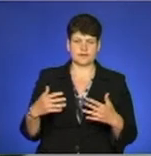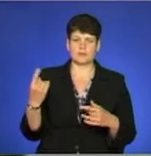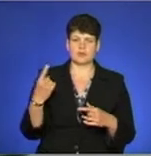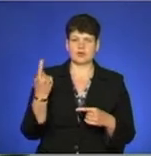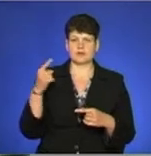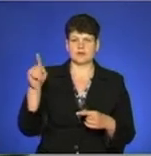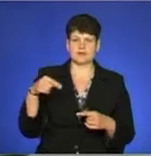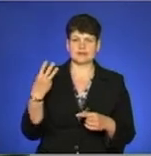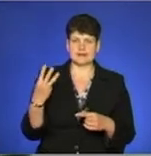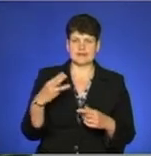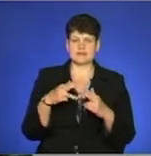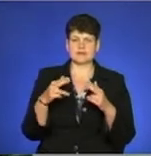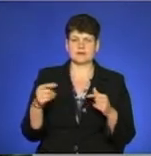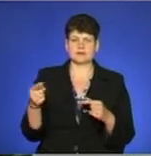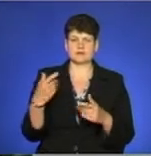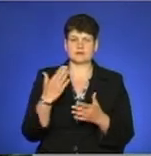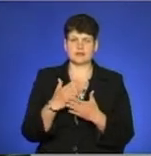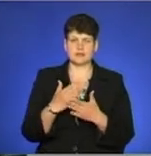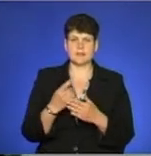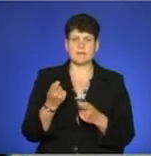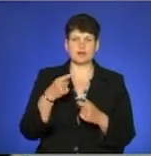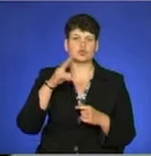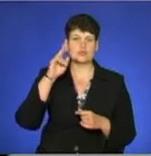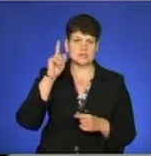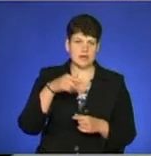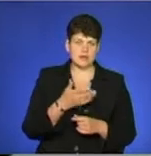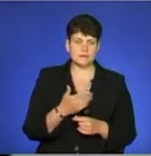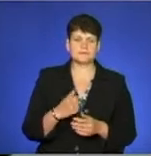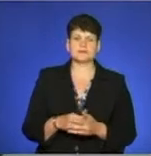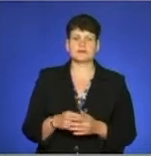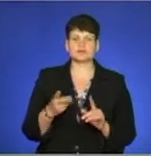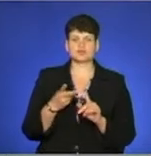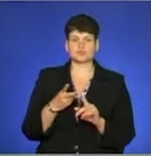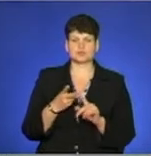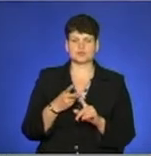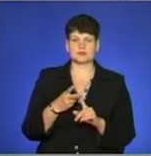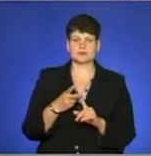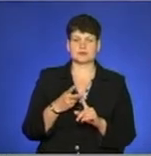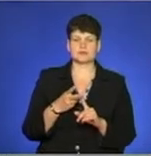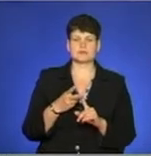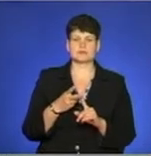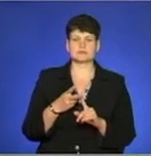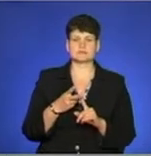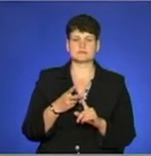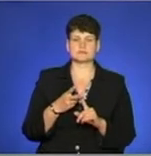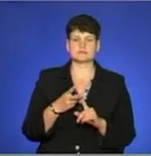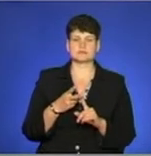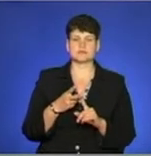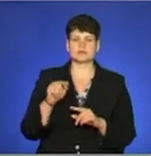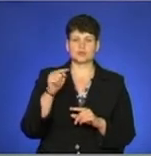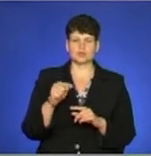1/3 замків знаходиться в Тернопільщині і мало хто знає. По-друге, інвестиційний клімат тут